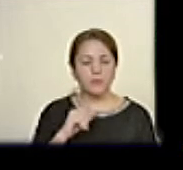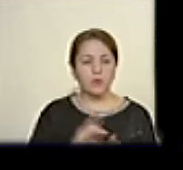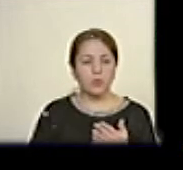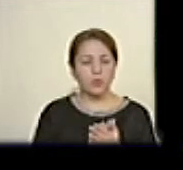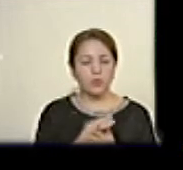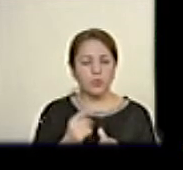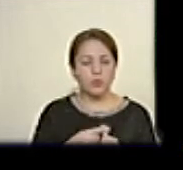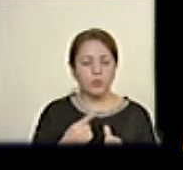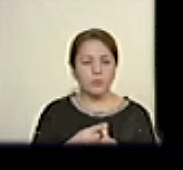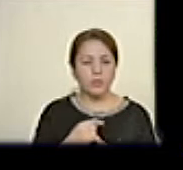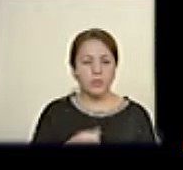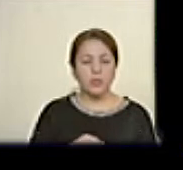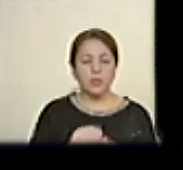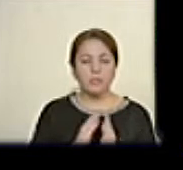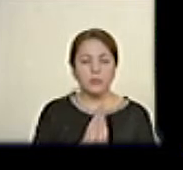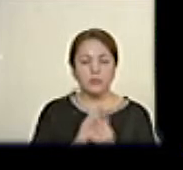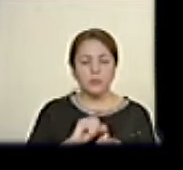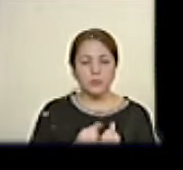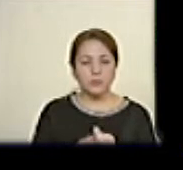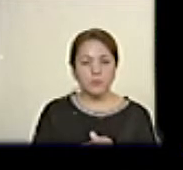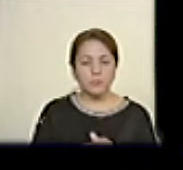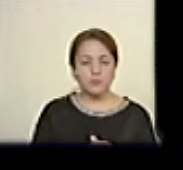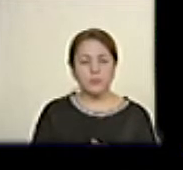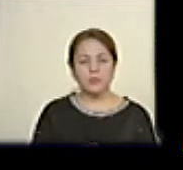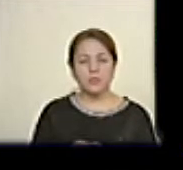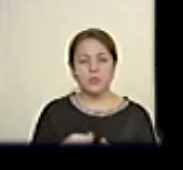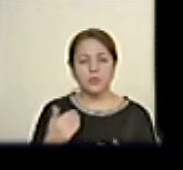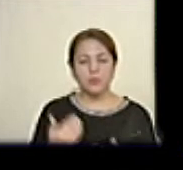и правописание новых слов.